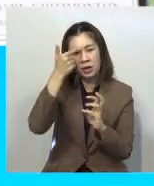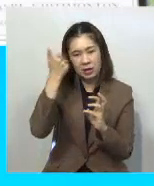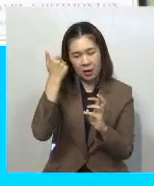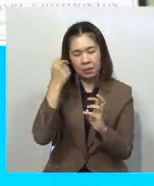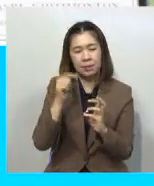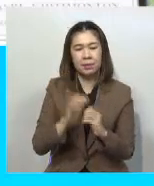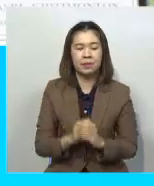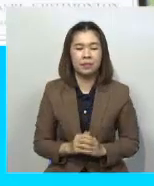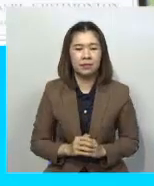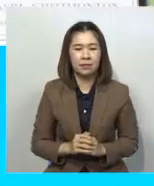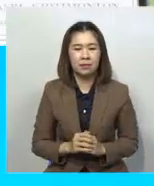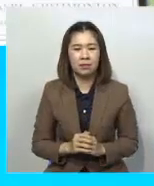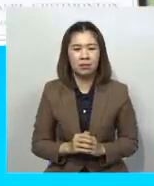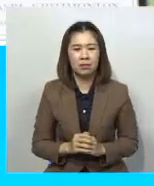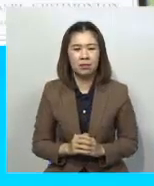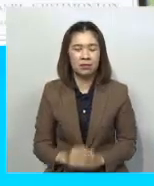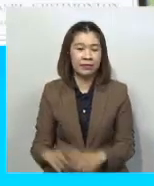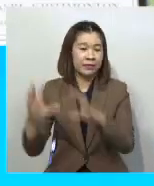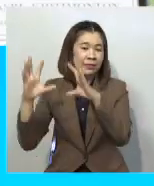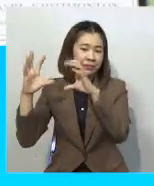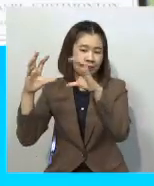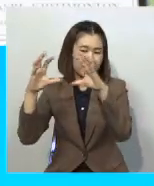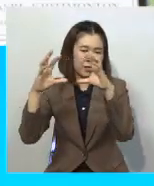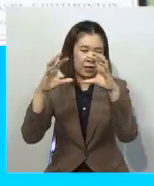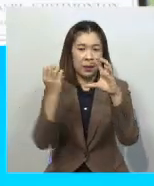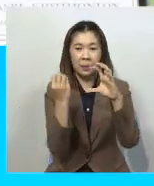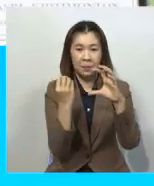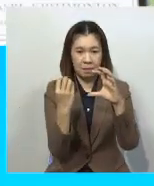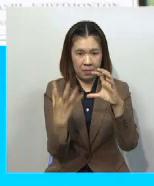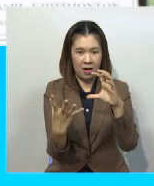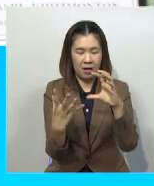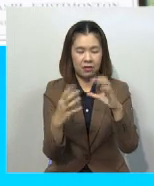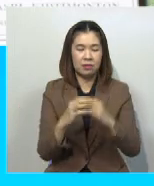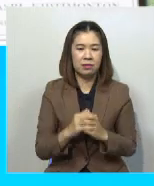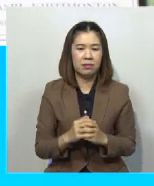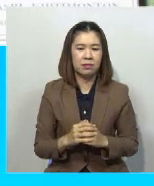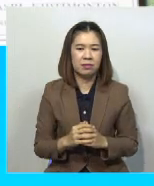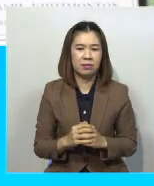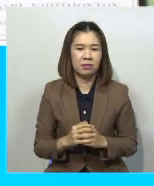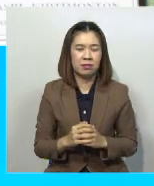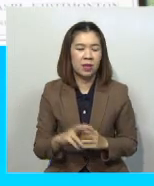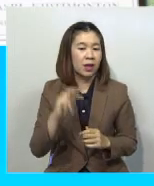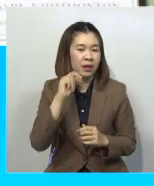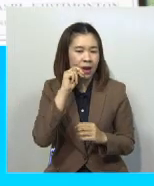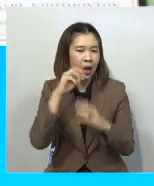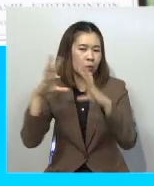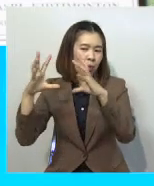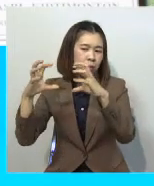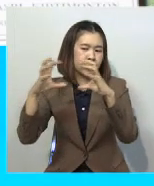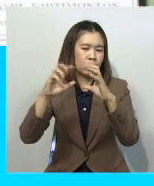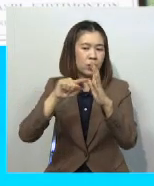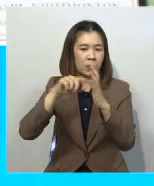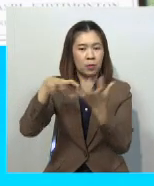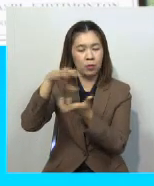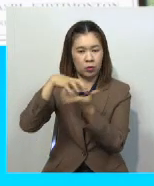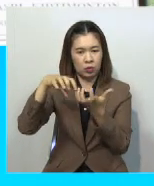ยู่ถ้ามีปริมาณเมฆมากพอสมควรแต่ไม่ตกเป็นฝนเนี่ยความชื้นในเมฆอะไรตรงนี้เนี่ยมันก็สามารถที่จะ